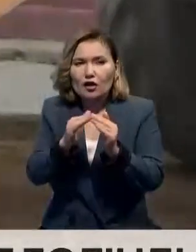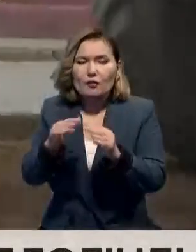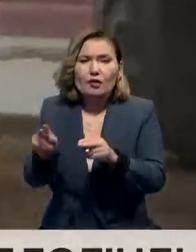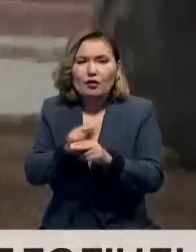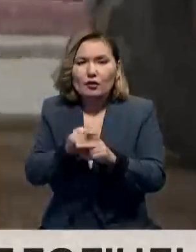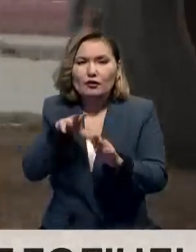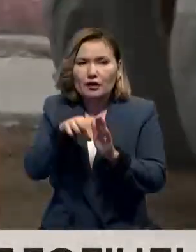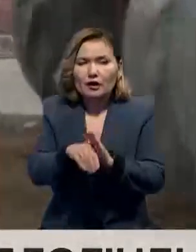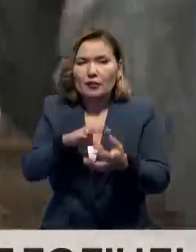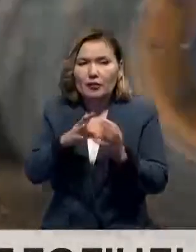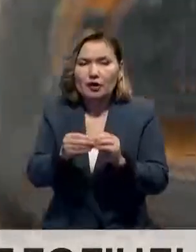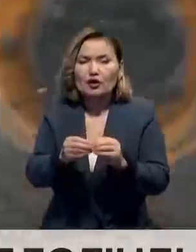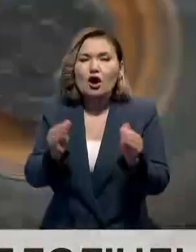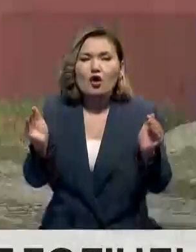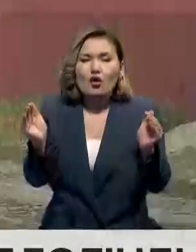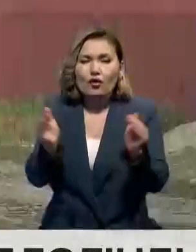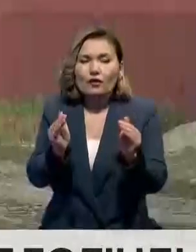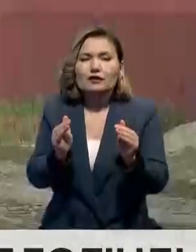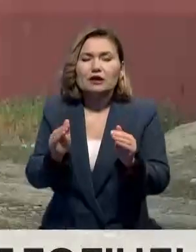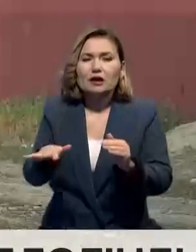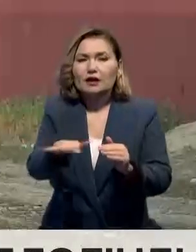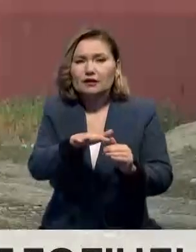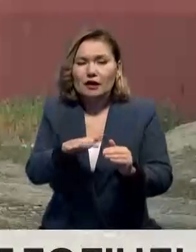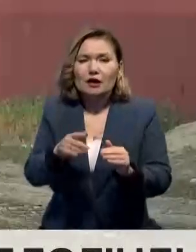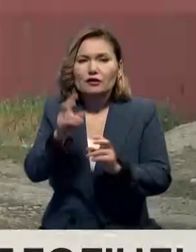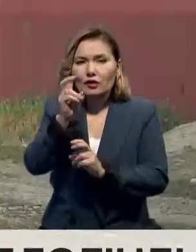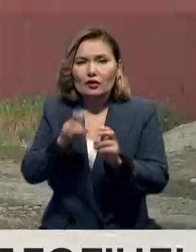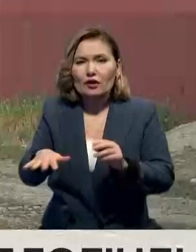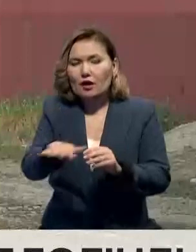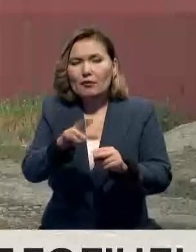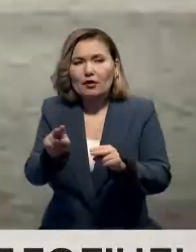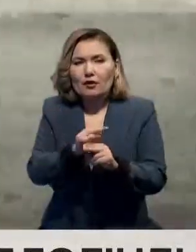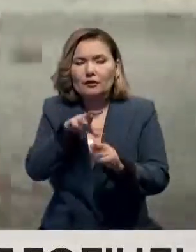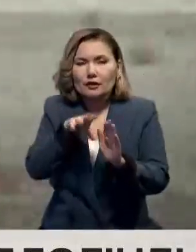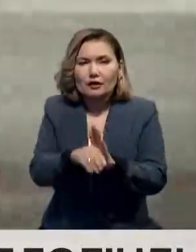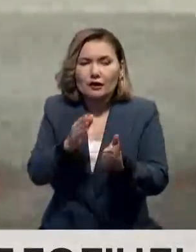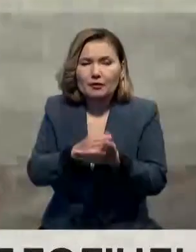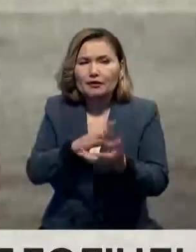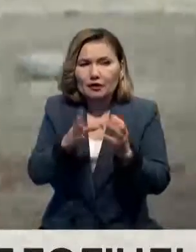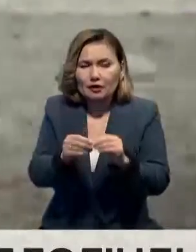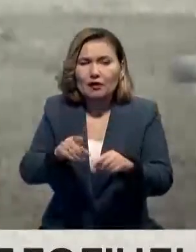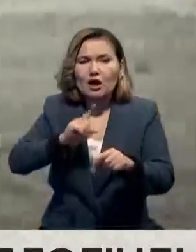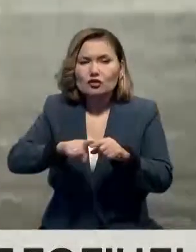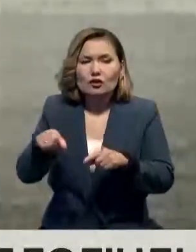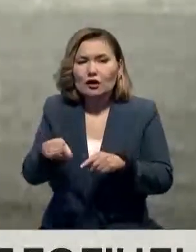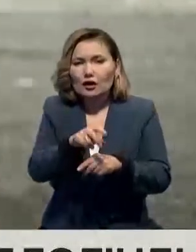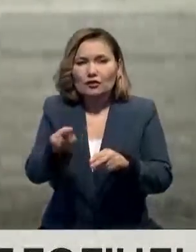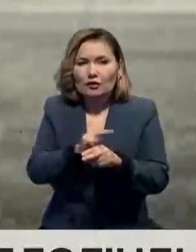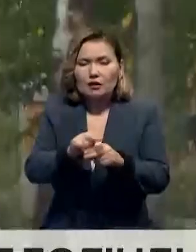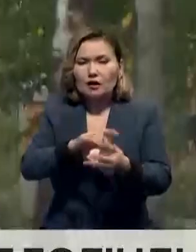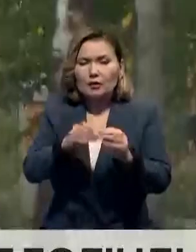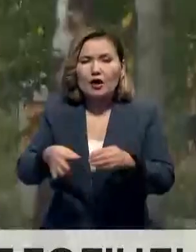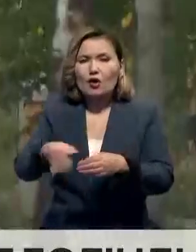бөлінді. Олардың қатарында 15-ші шағын аудан мен қант зауыты алқабы бар. Сонымен қоса құрылым массиві де алдағы бірнеше жылда асфальтталады. Жалпы